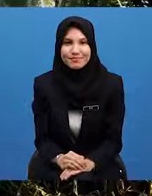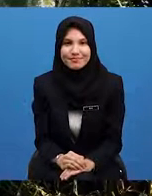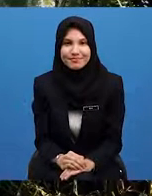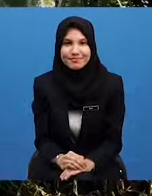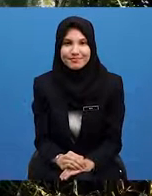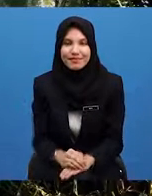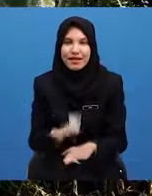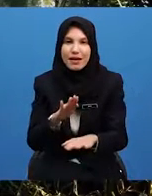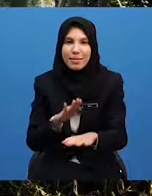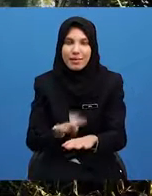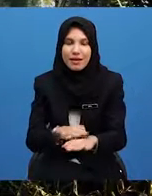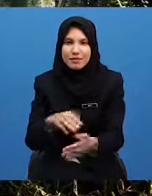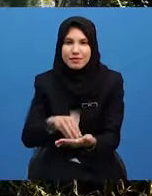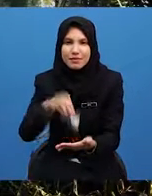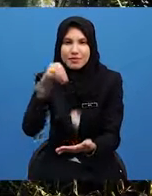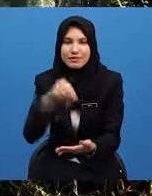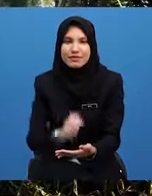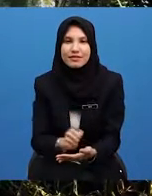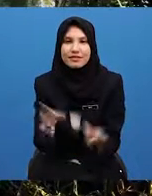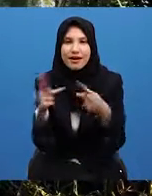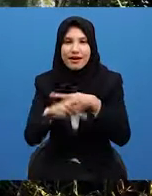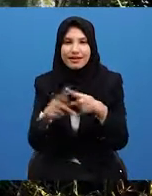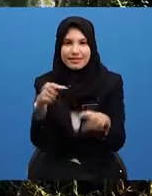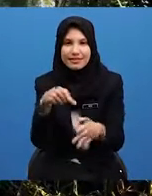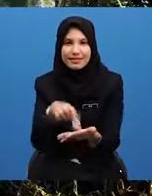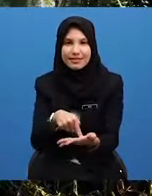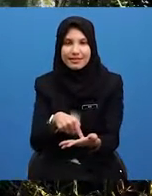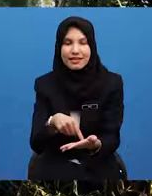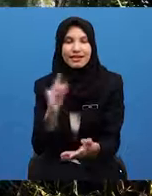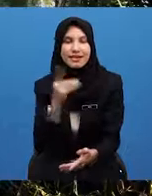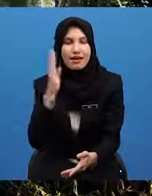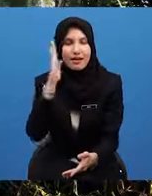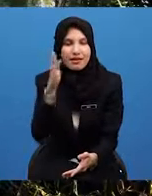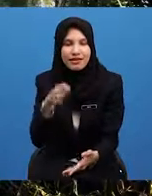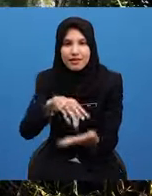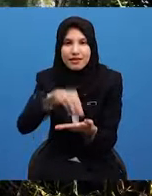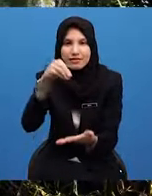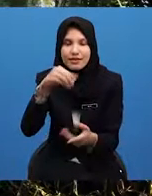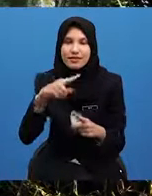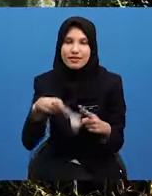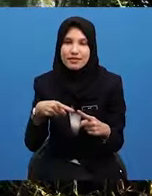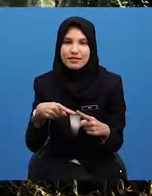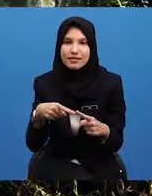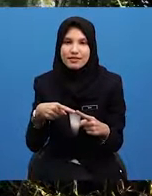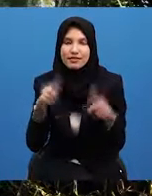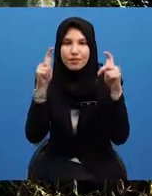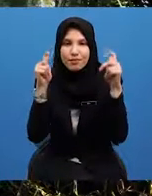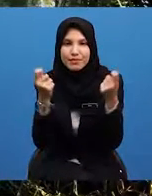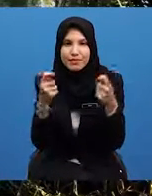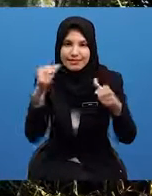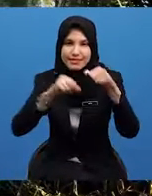pada pembelajaran kali ini, kita akan belajar tentang topik sains